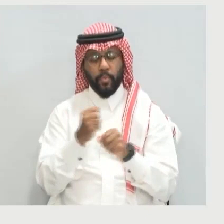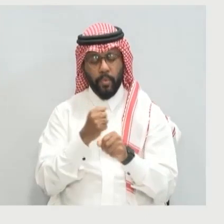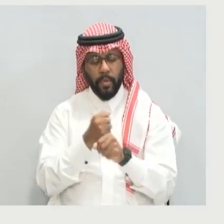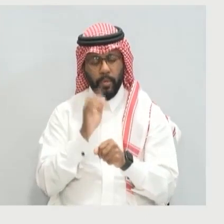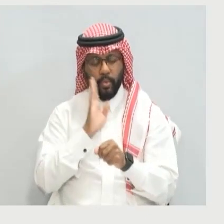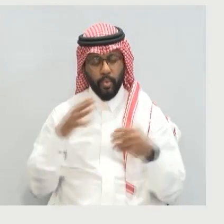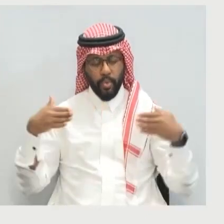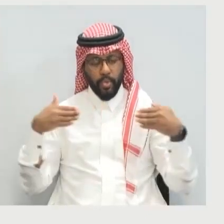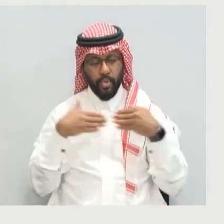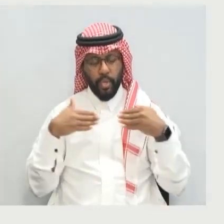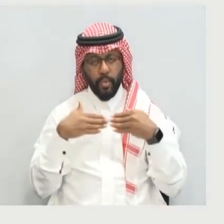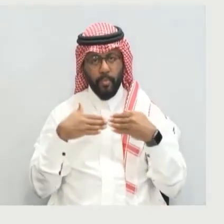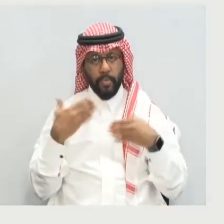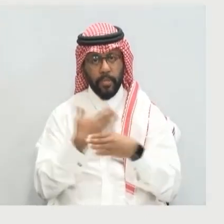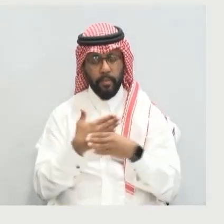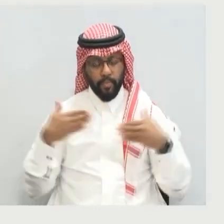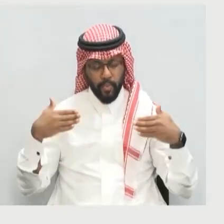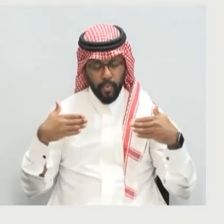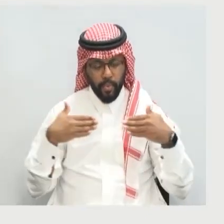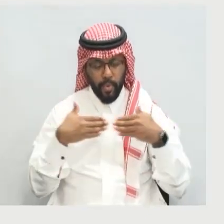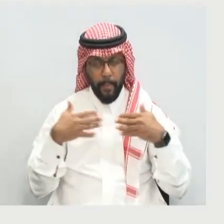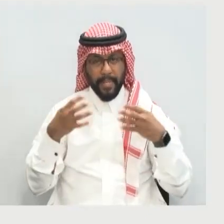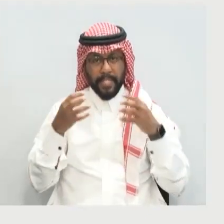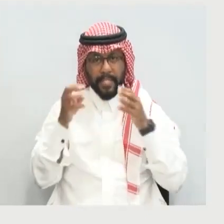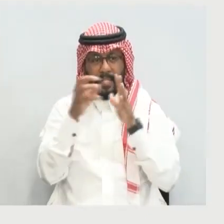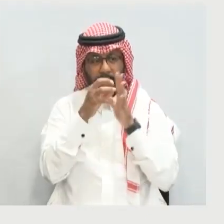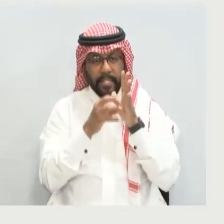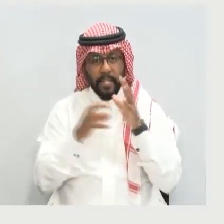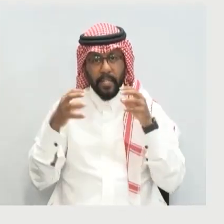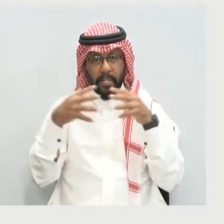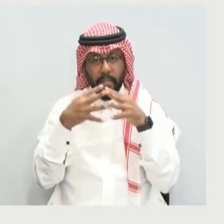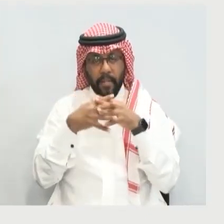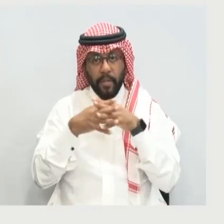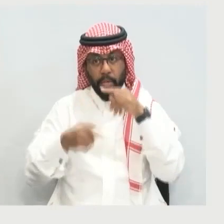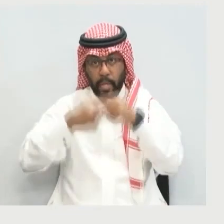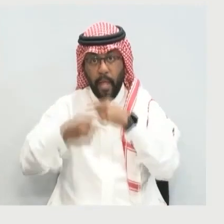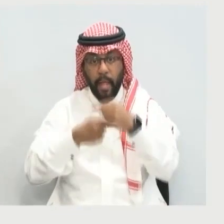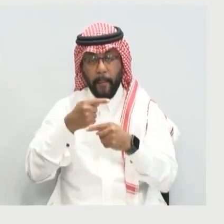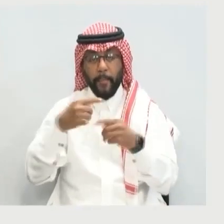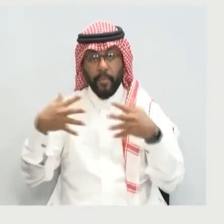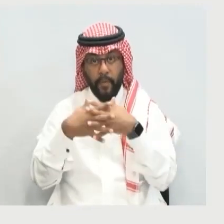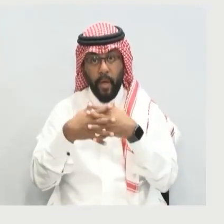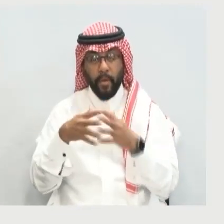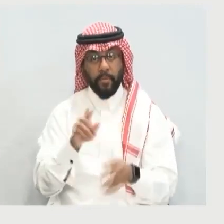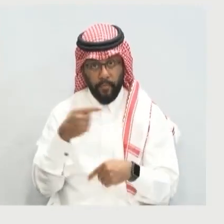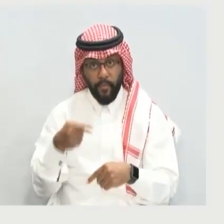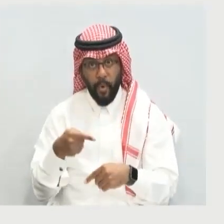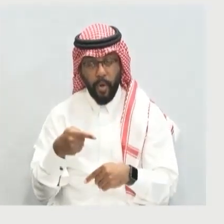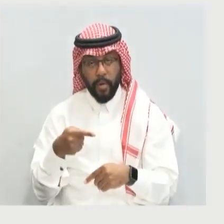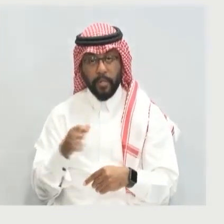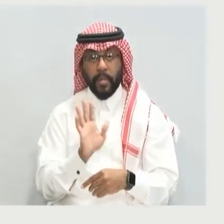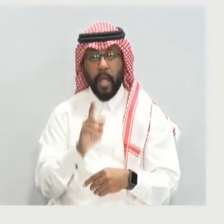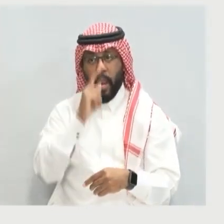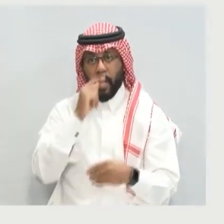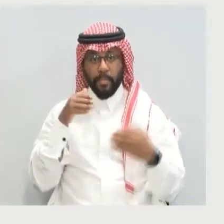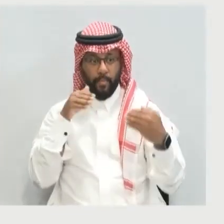لتفسير لماذا لا تؤدي الاصطدامات بين الجزيئات بين الجسيمات التفاعل دائما الحدوث تفاعل لابد ان ان يكون هنا